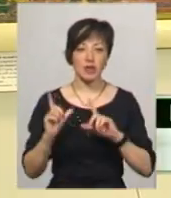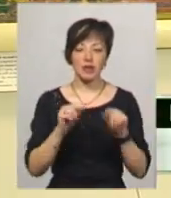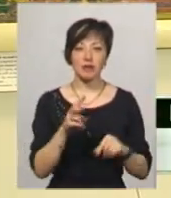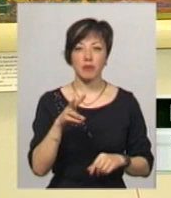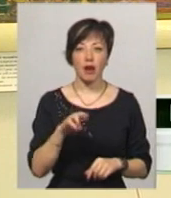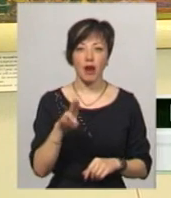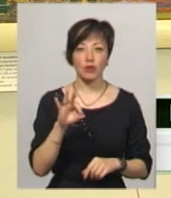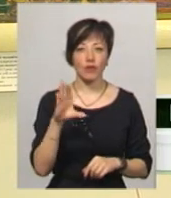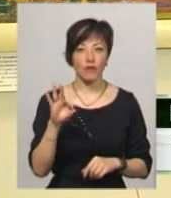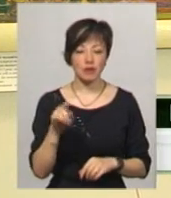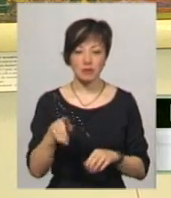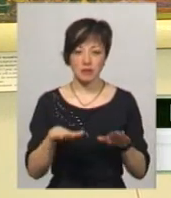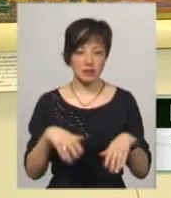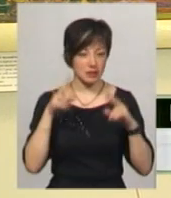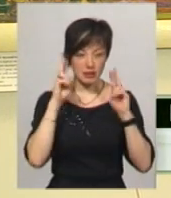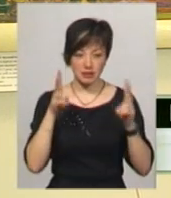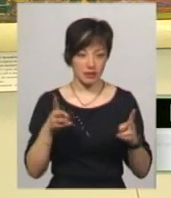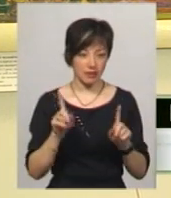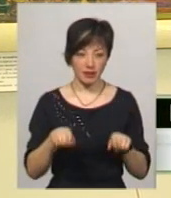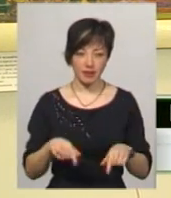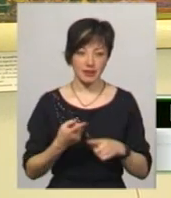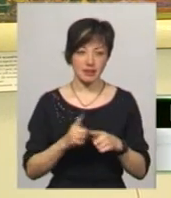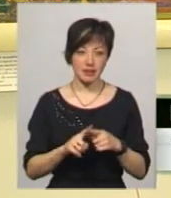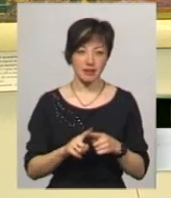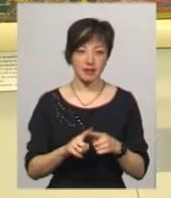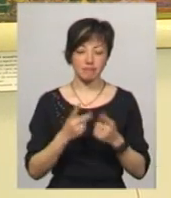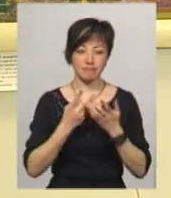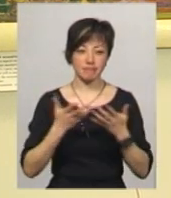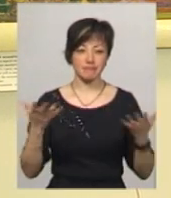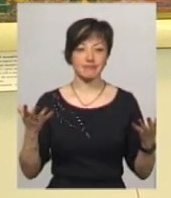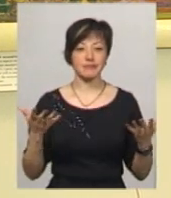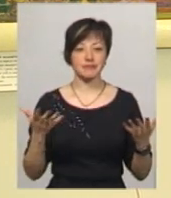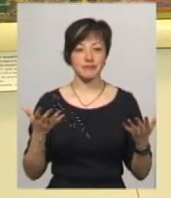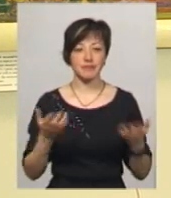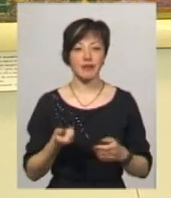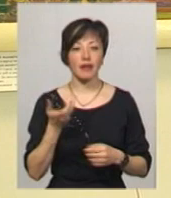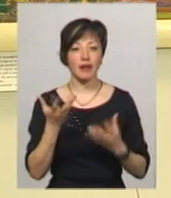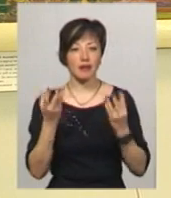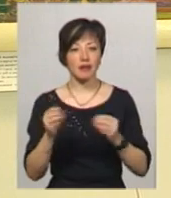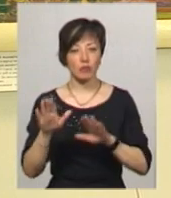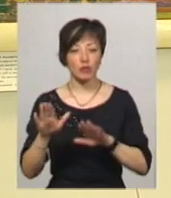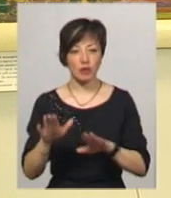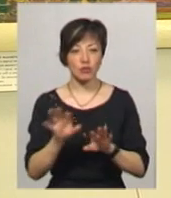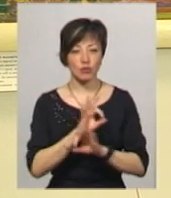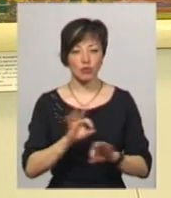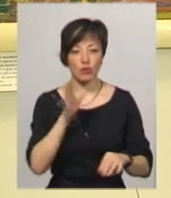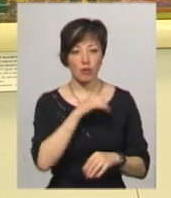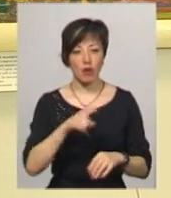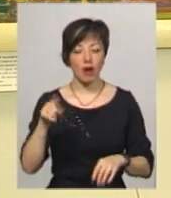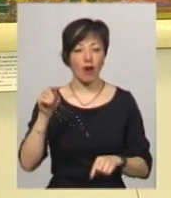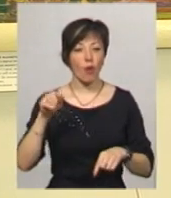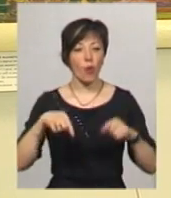Їдемо в Лядово, там таке місце, я не знав навіть. І це відкрилось, і ми там декілька днів були, була чудова пора,